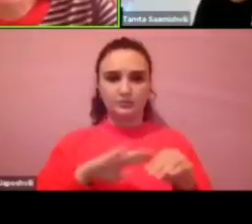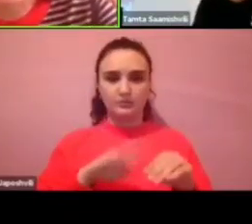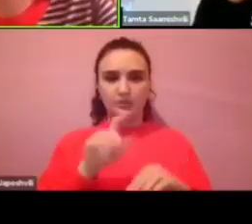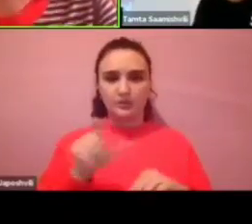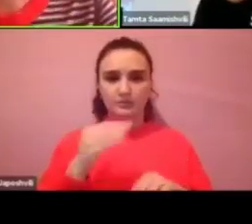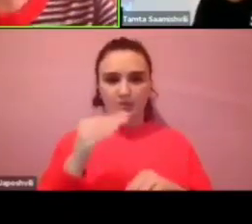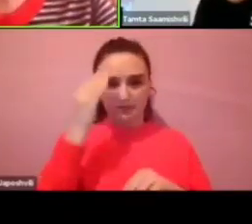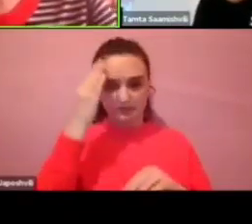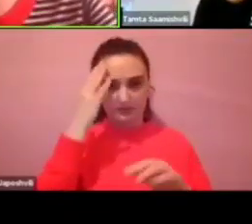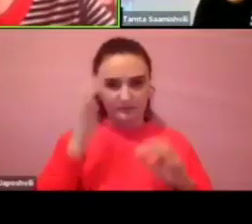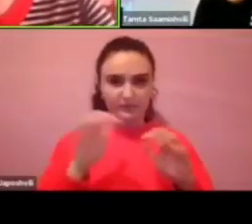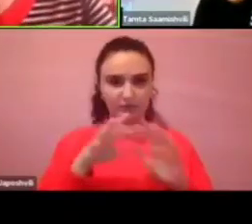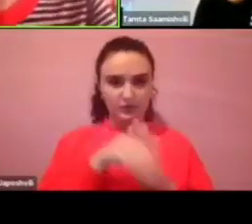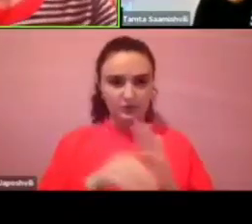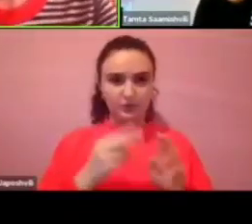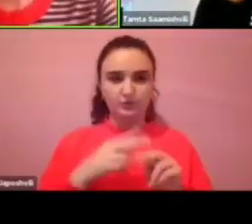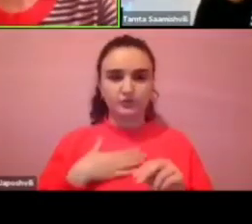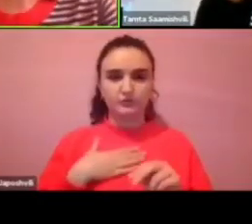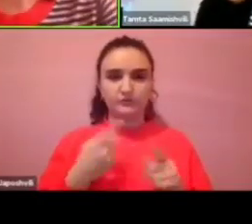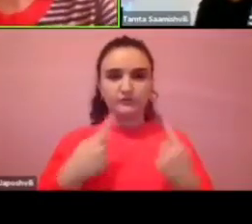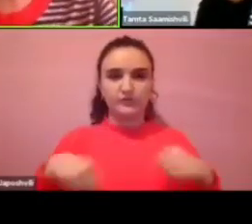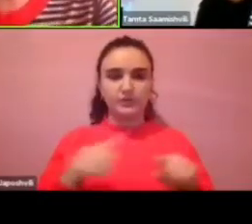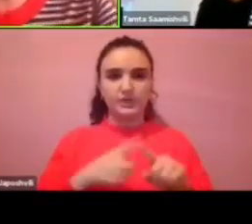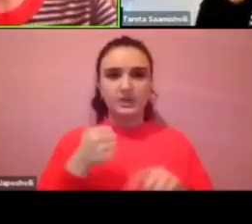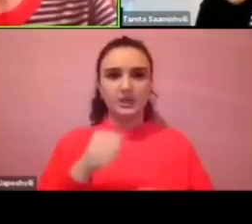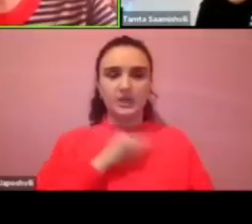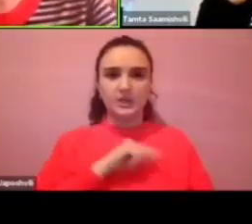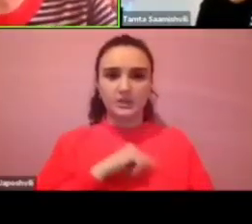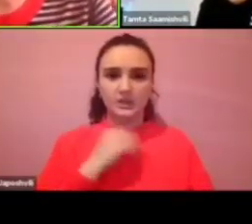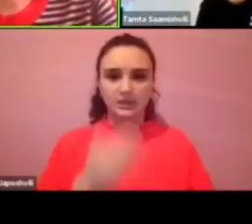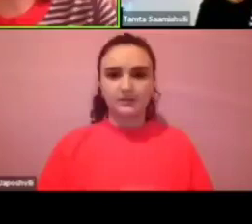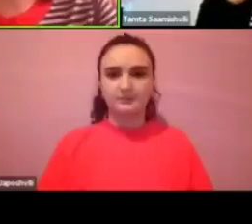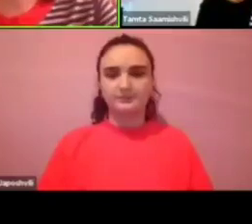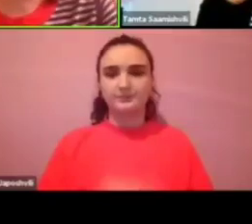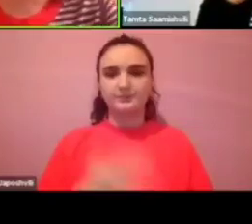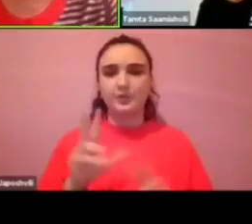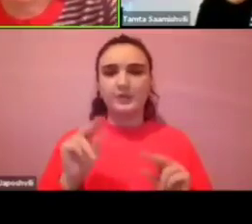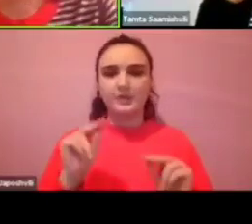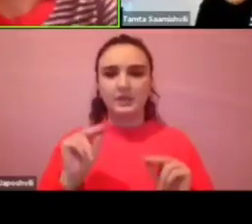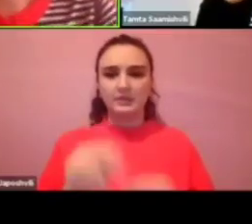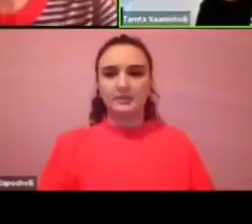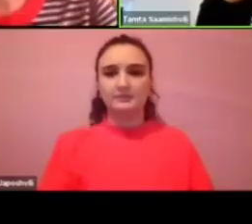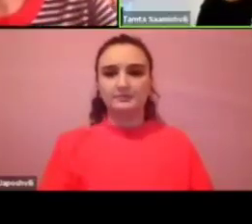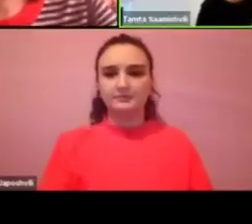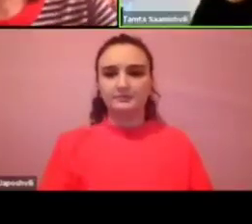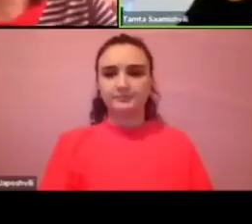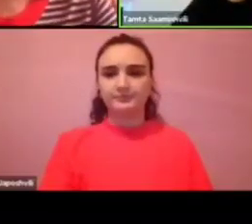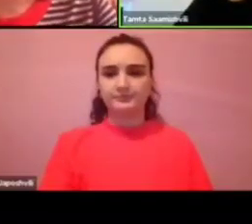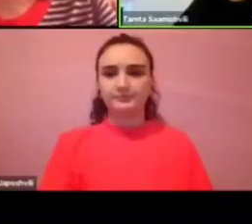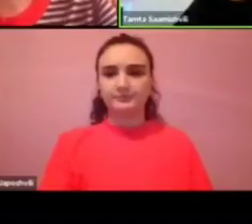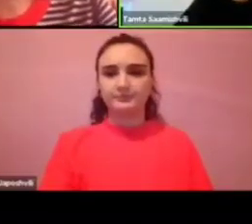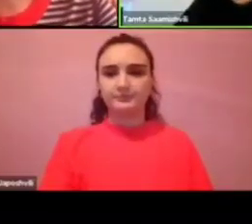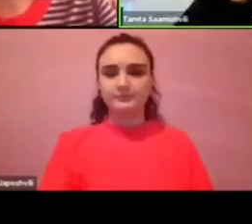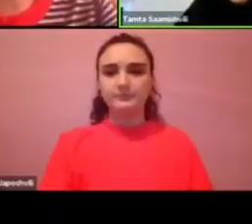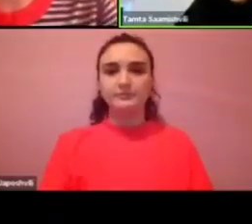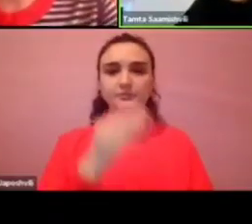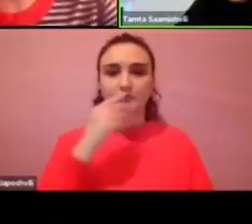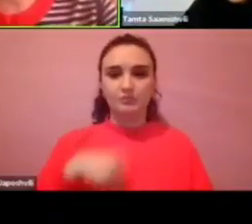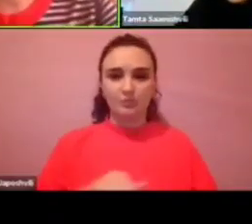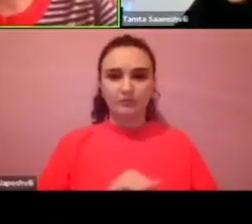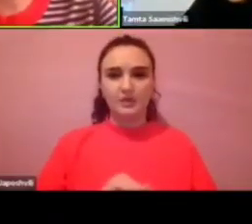ადამიანის ტვინში. ანუ აი ჩვენი ეს კარგი ხასიათი თუ ბედნიერების ჰორმონი საჭმლის მომნელებელი